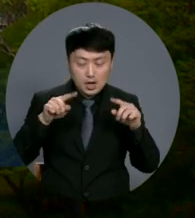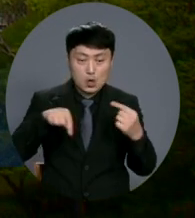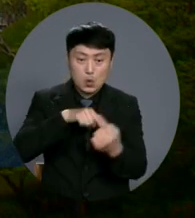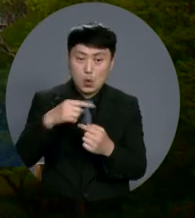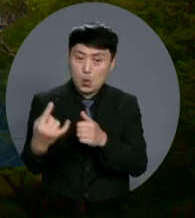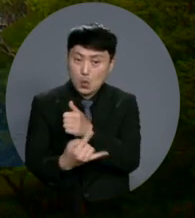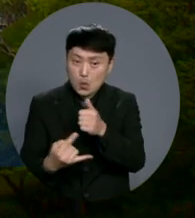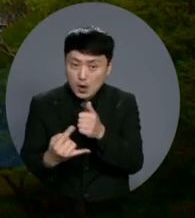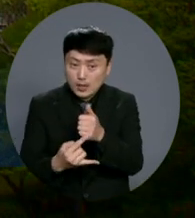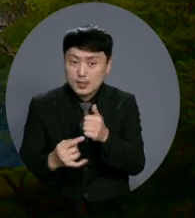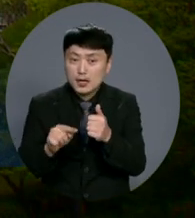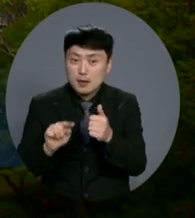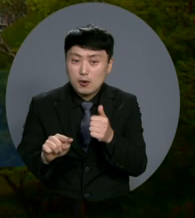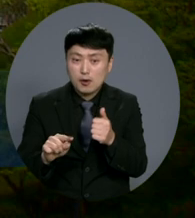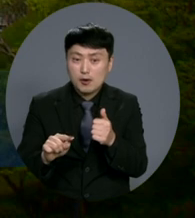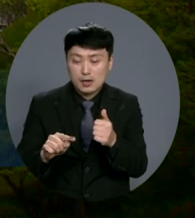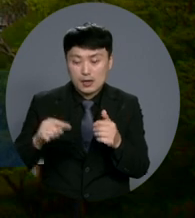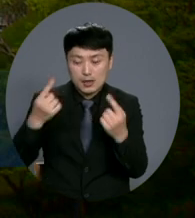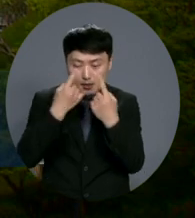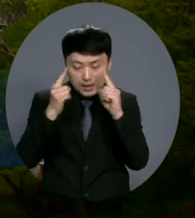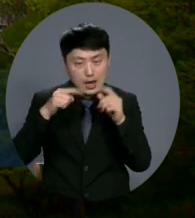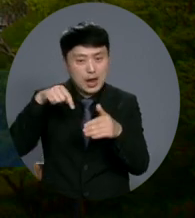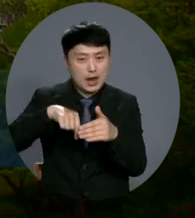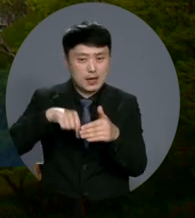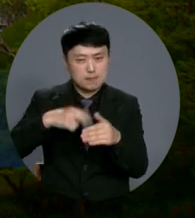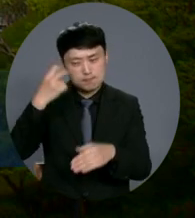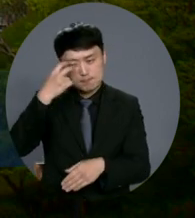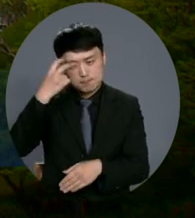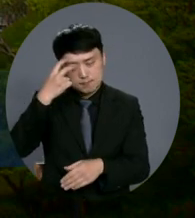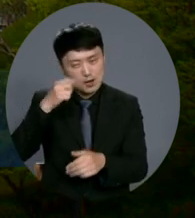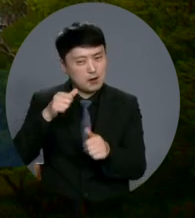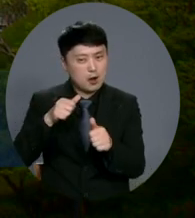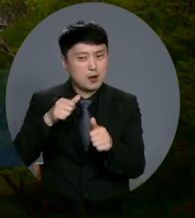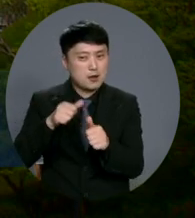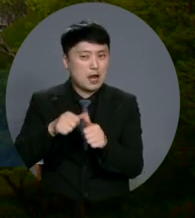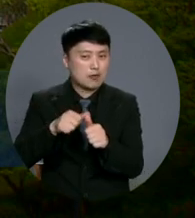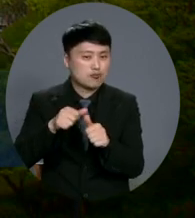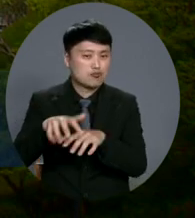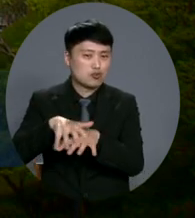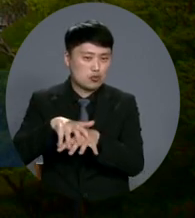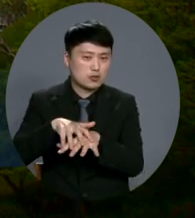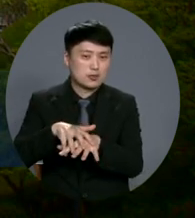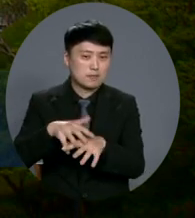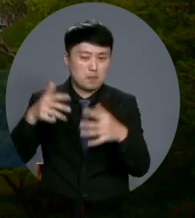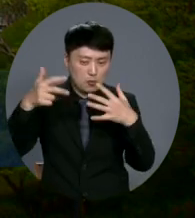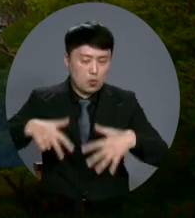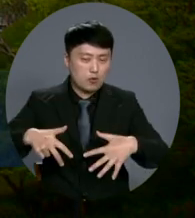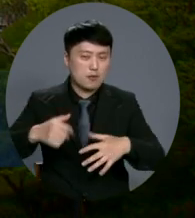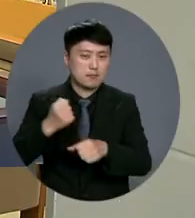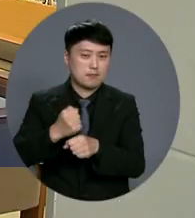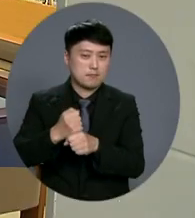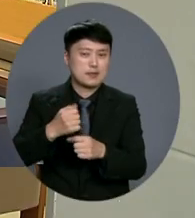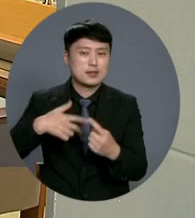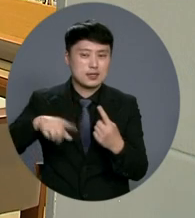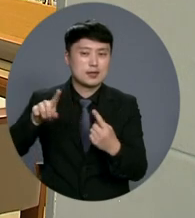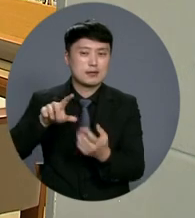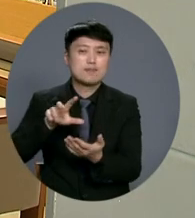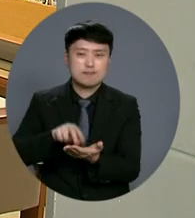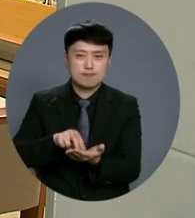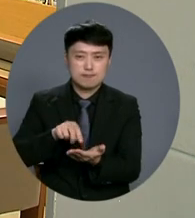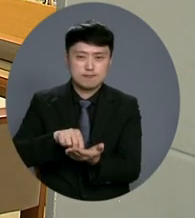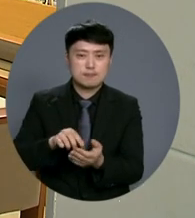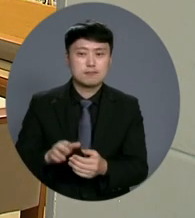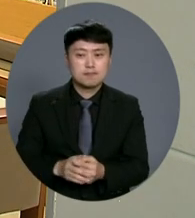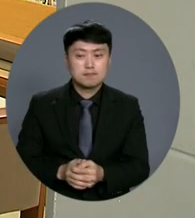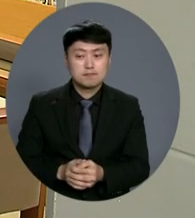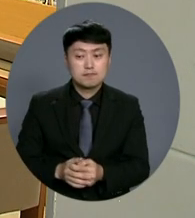대학 내에서 최고의 심의 자원 기구가 될 수 있는 조건을 마련하는 것들이 일차적이고 의장 인기